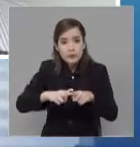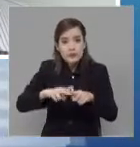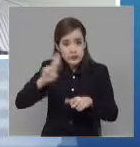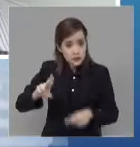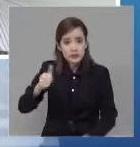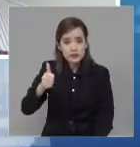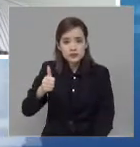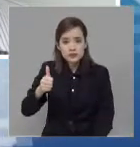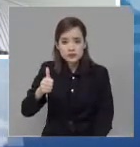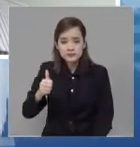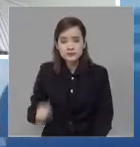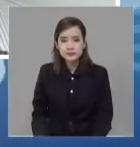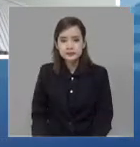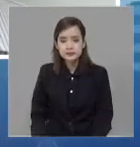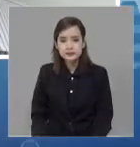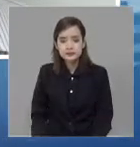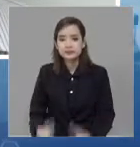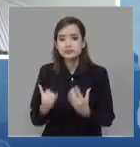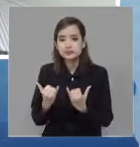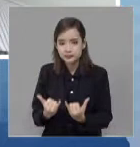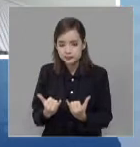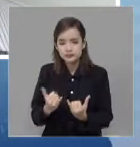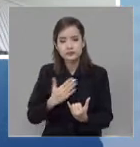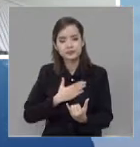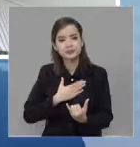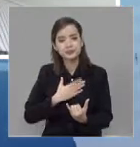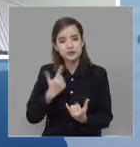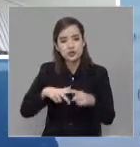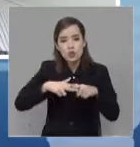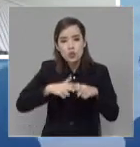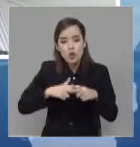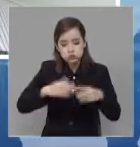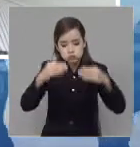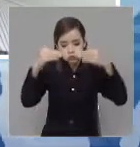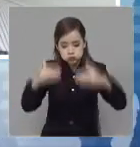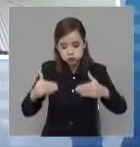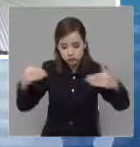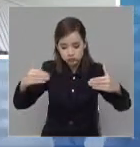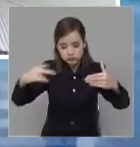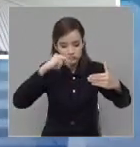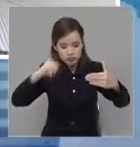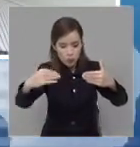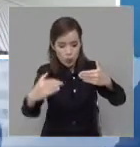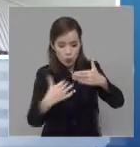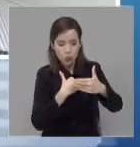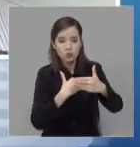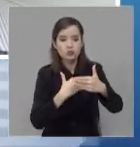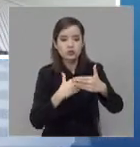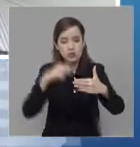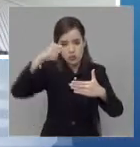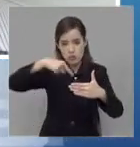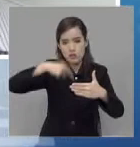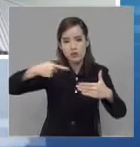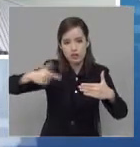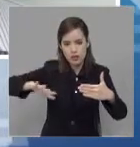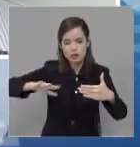กติหรือยังครับ ก็ตอนนี้เราได้ซ่อมกำแพงบางส่วนที่น้ำไหลทะลักเข้ามานะครับแล้วก็ส่วนบริเวณคลังยาเนี่ยเรายังไม่ได้เ